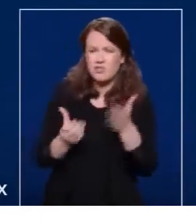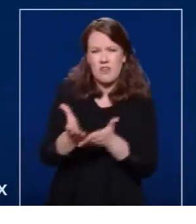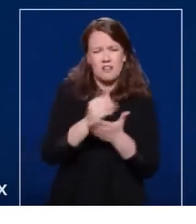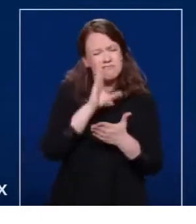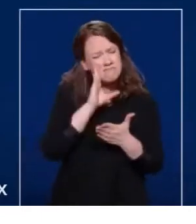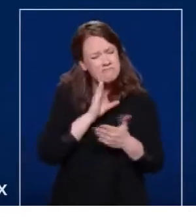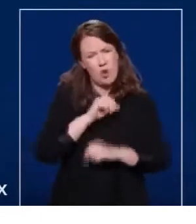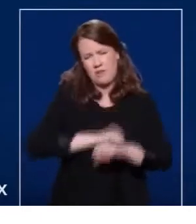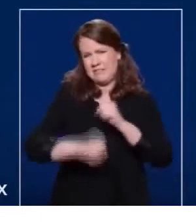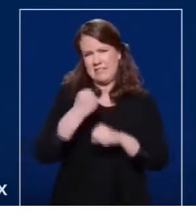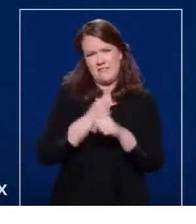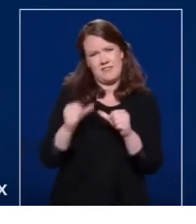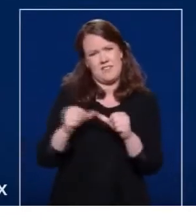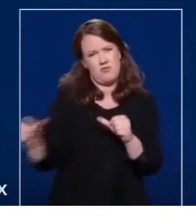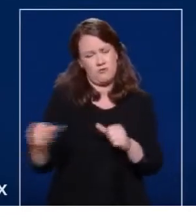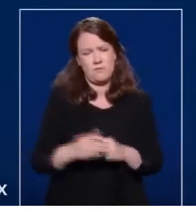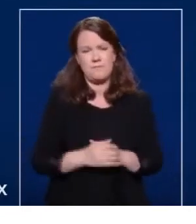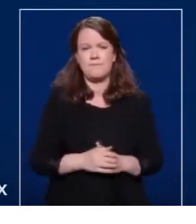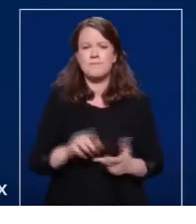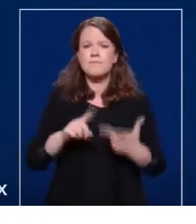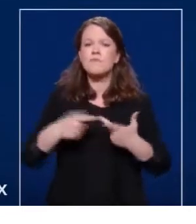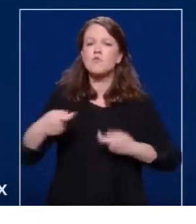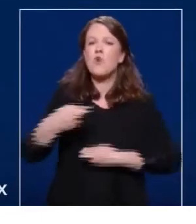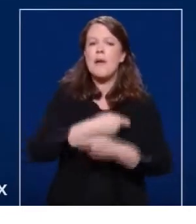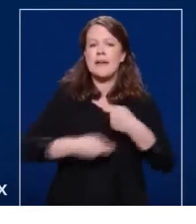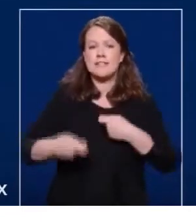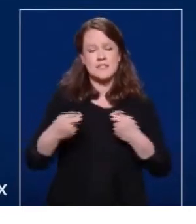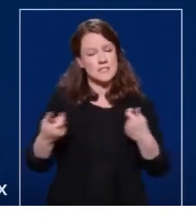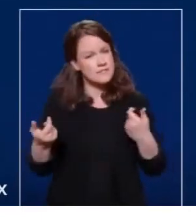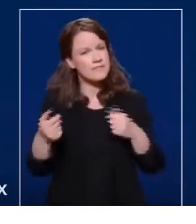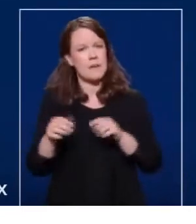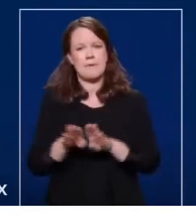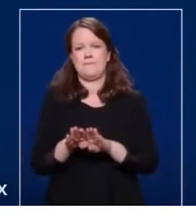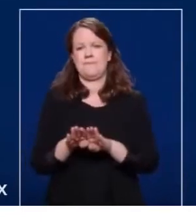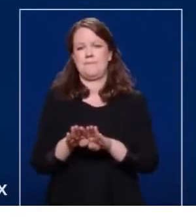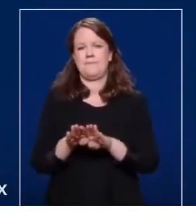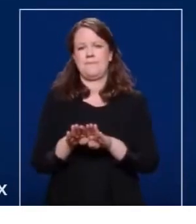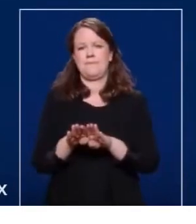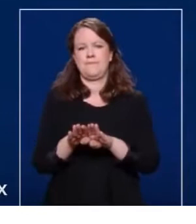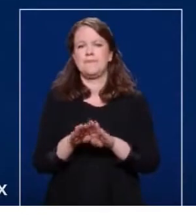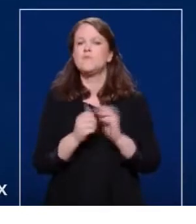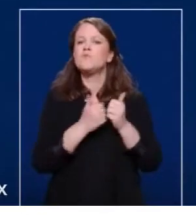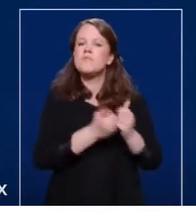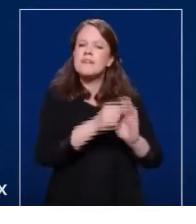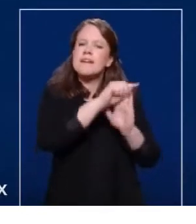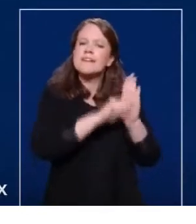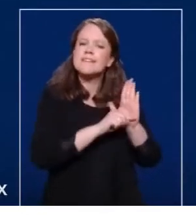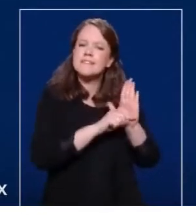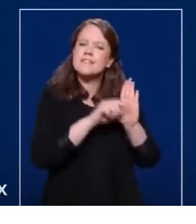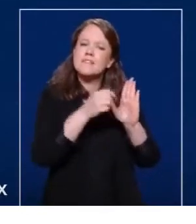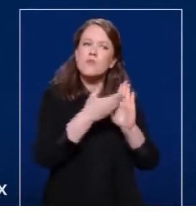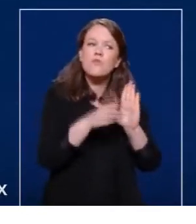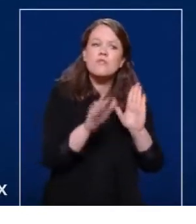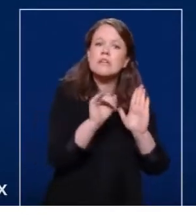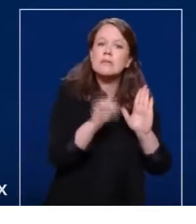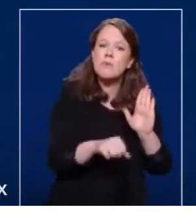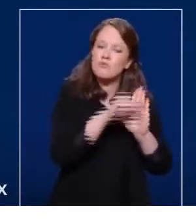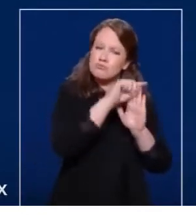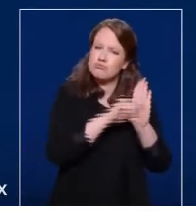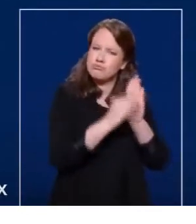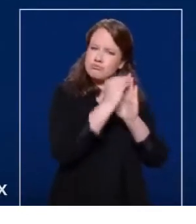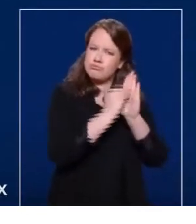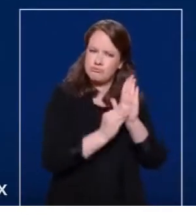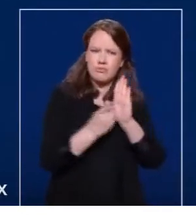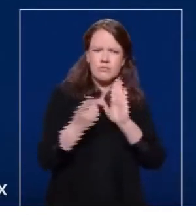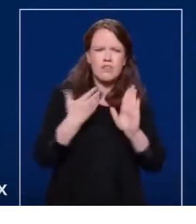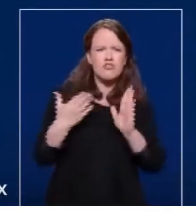Les commerces seront fermés sur tous les territoires métropolitains, selon la liste déjà définie dans les 19